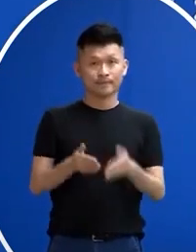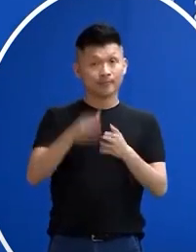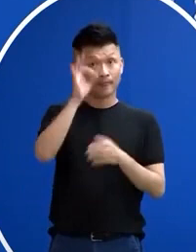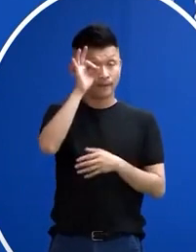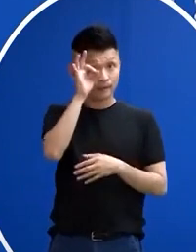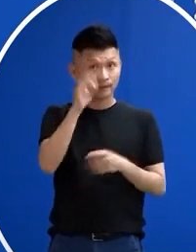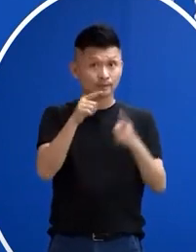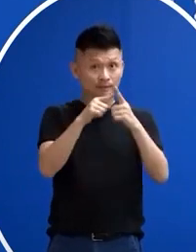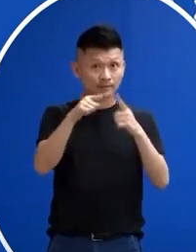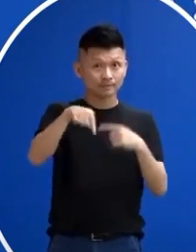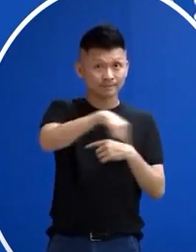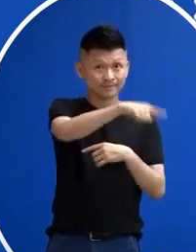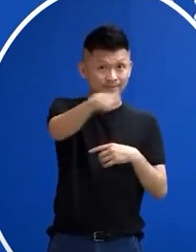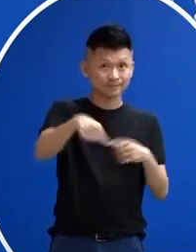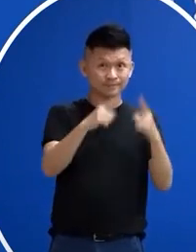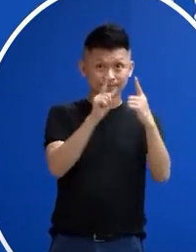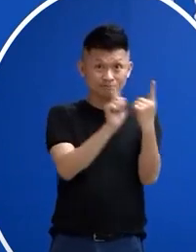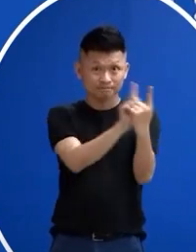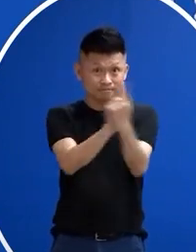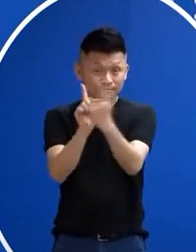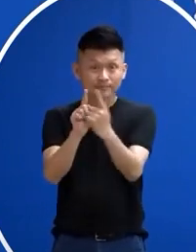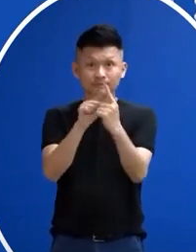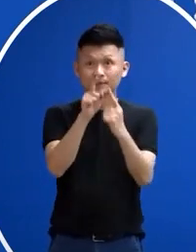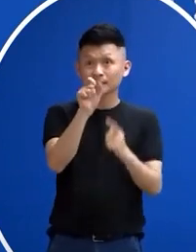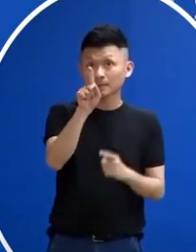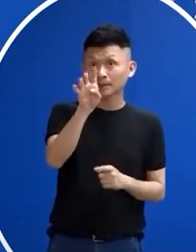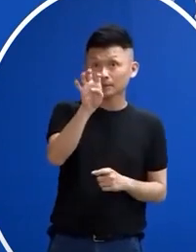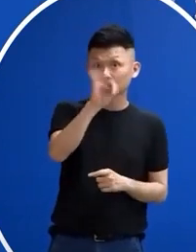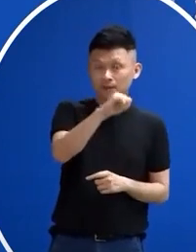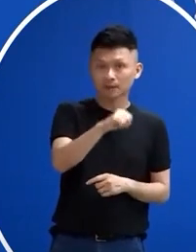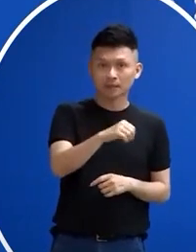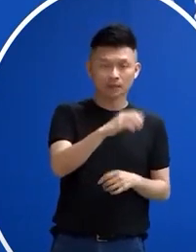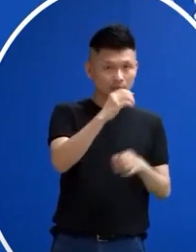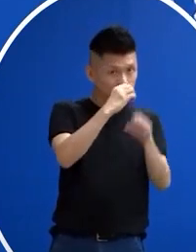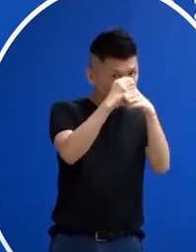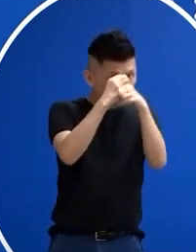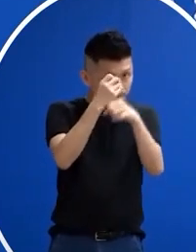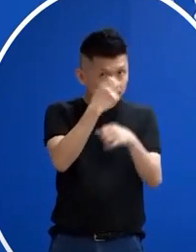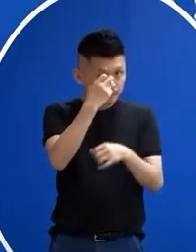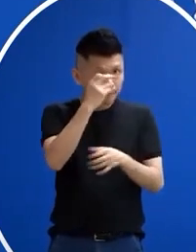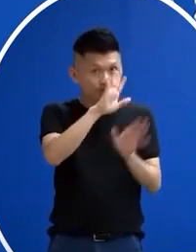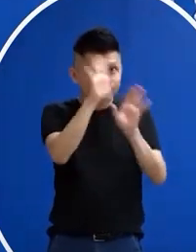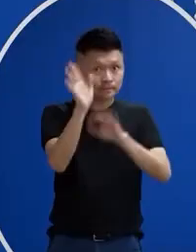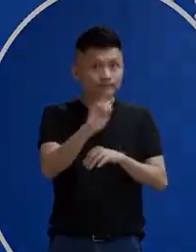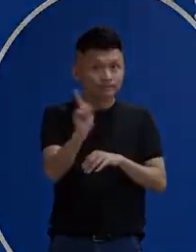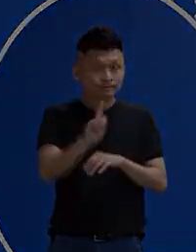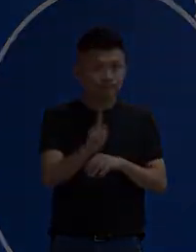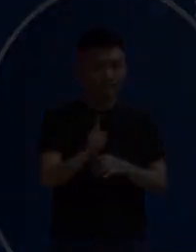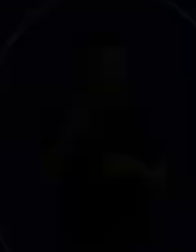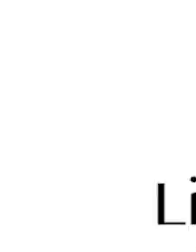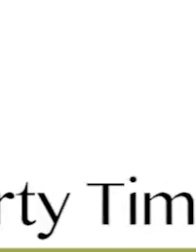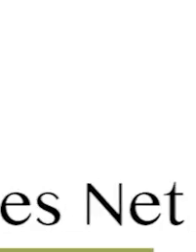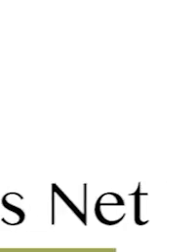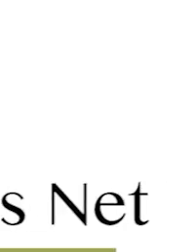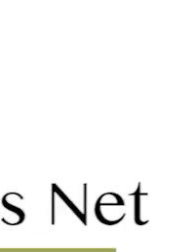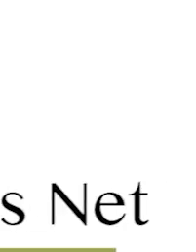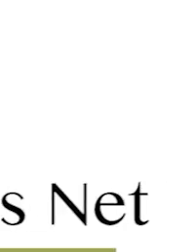这140个人我们相关的裁剪的情况到底怎么样，然后再做进一步的决定跟讨论。